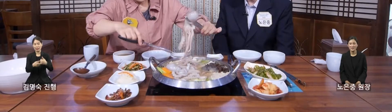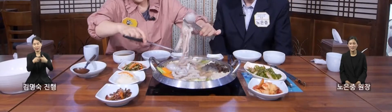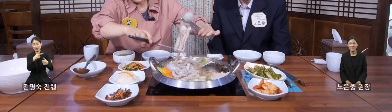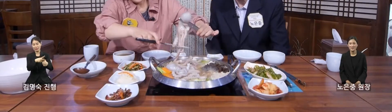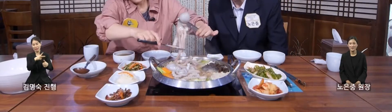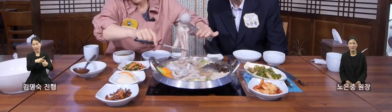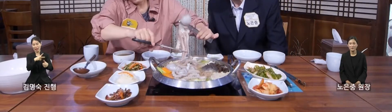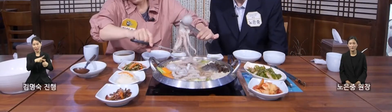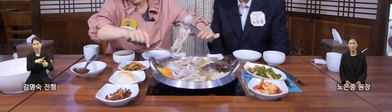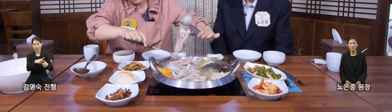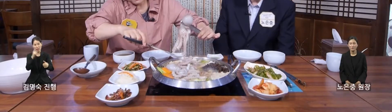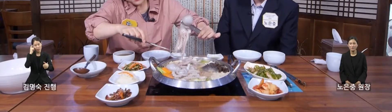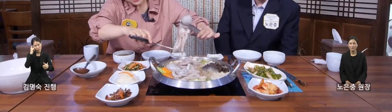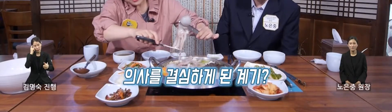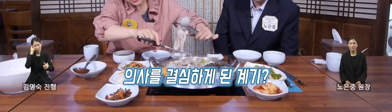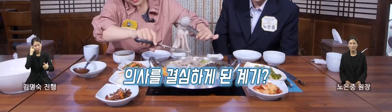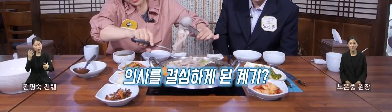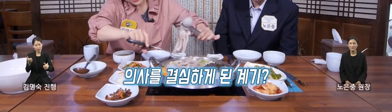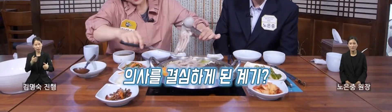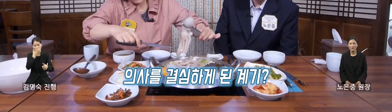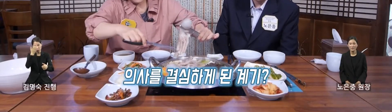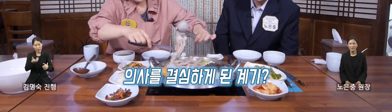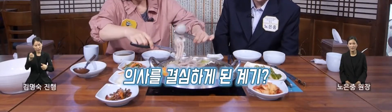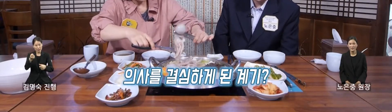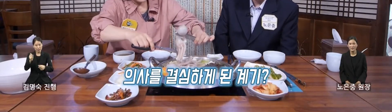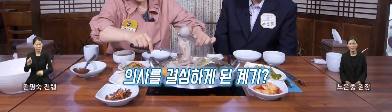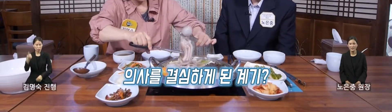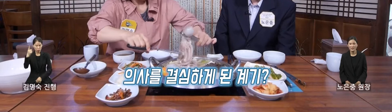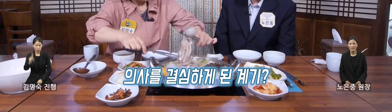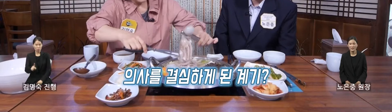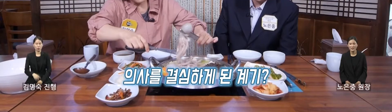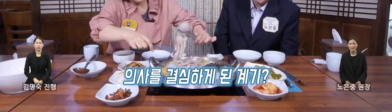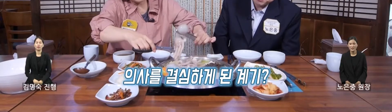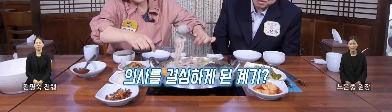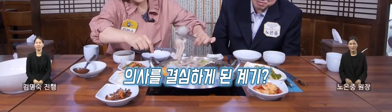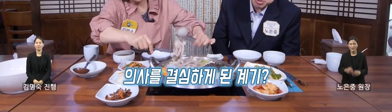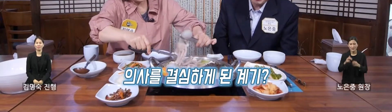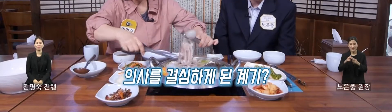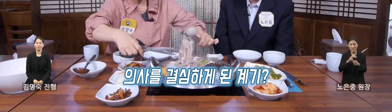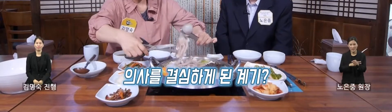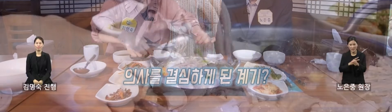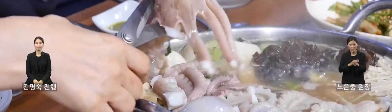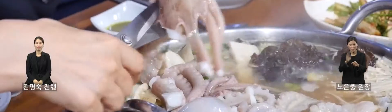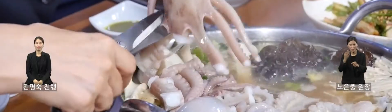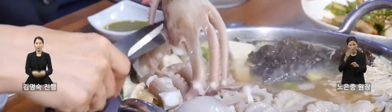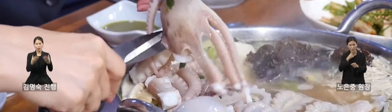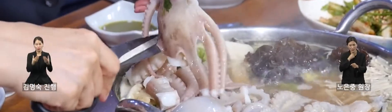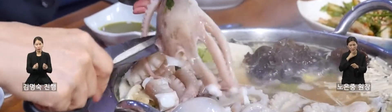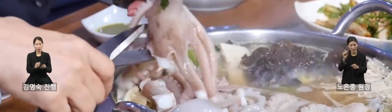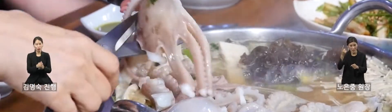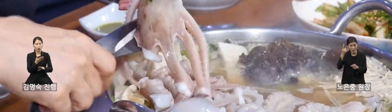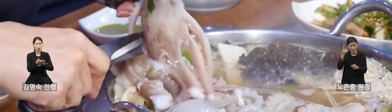의사가 돼야겠다라고. 네. 생각하신 어떤 계기가 있으신가요? 계기가요? 네, 그러니까 뭐 예를 들어 막 누구를